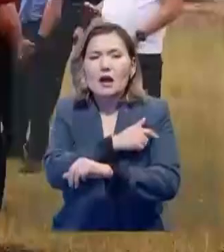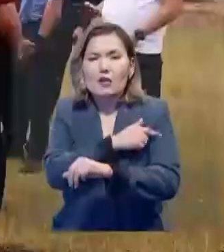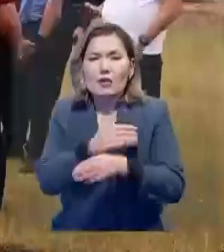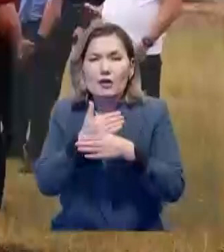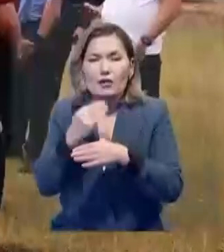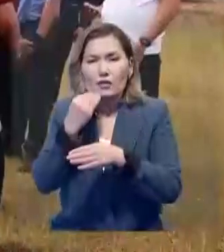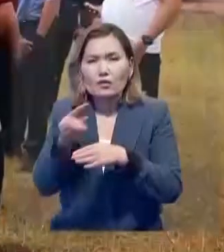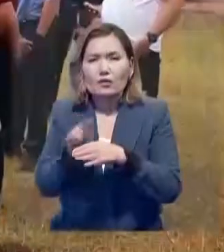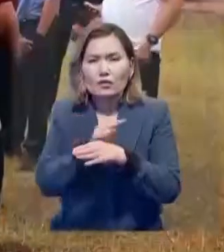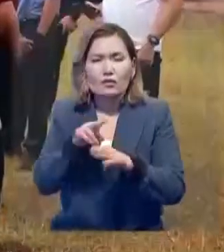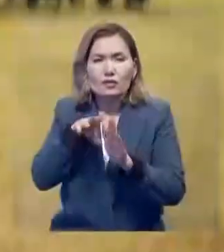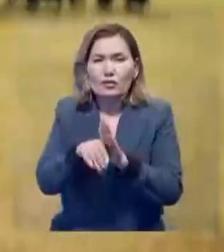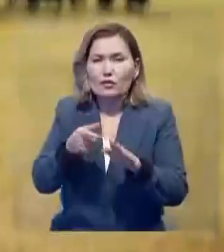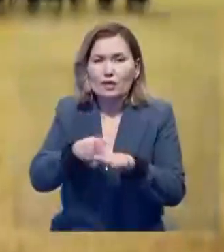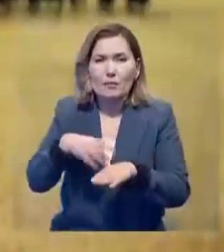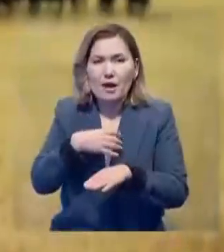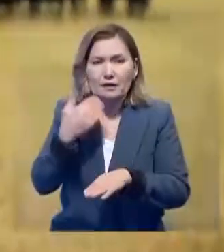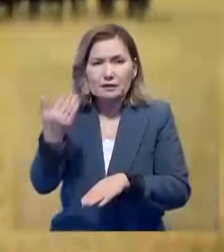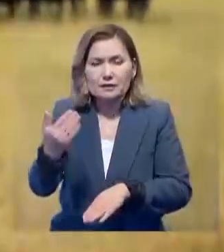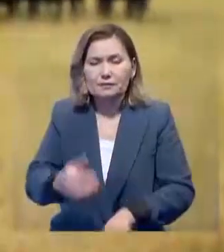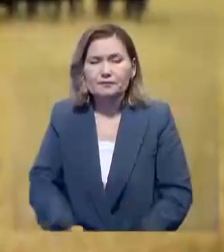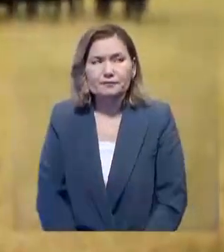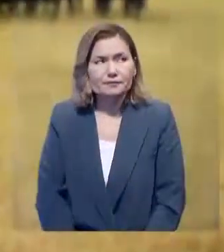органдар маңызды рөл ойнайды.